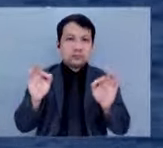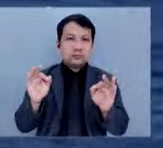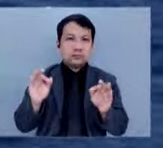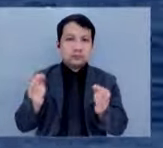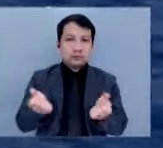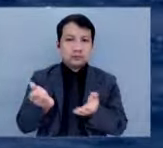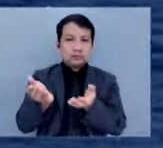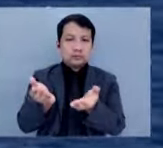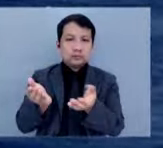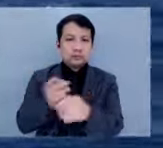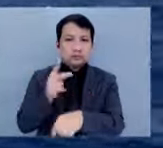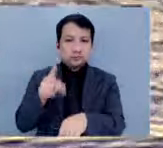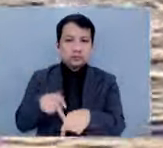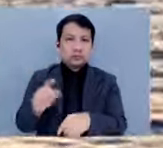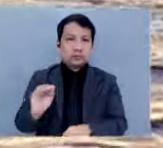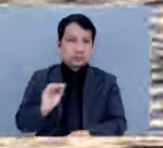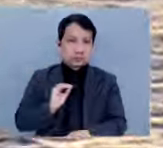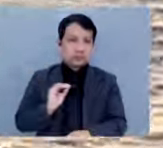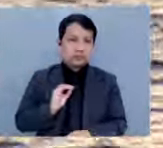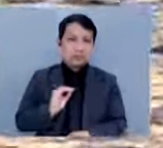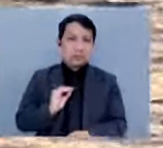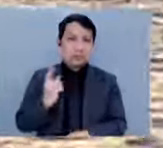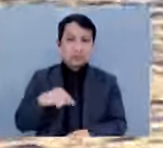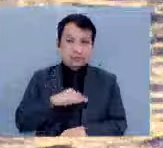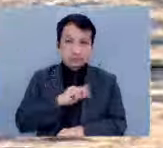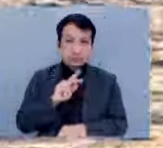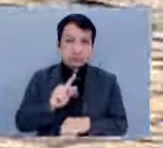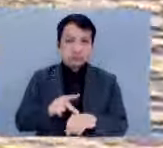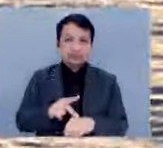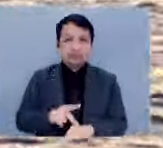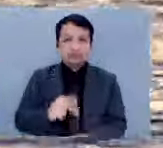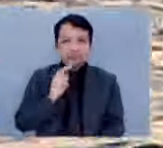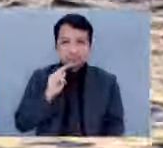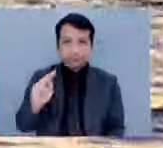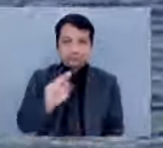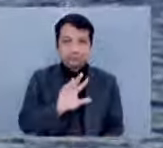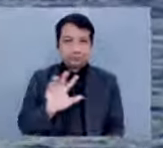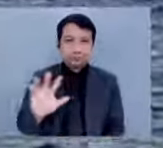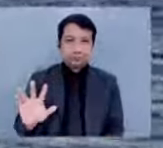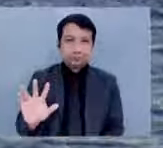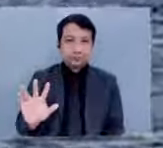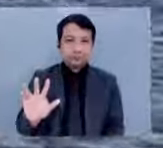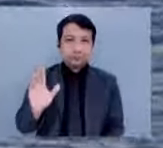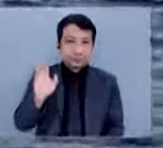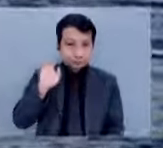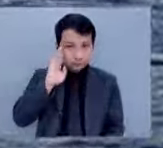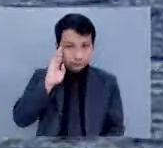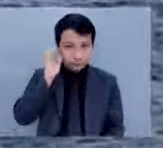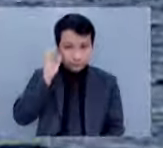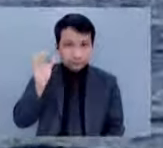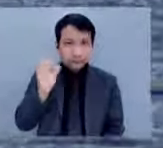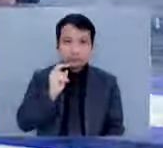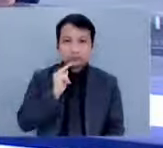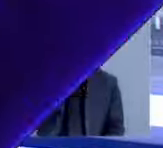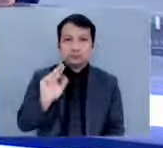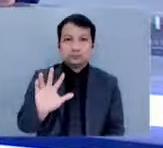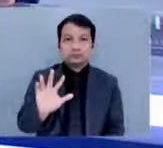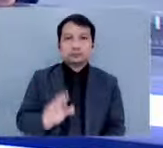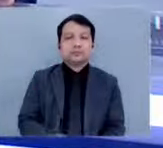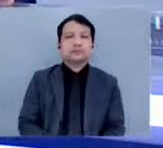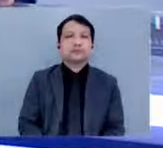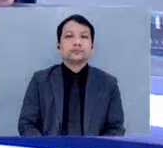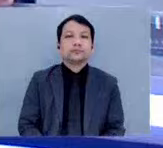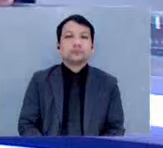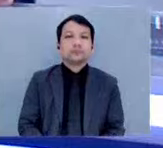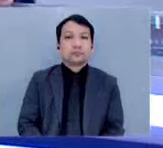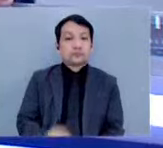lugar na atin naman. Nagbabalita mula sa frontline, Brian Castillo, News 5. Sa